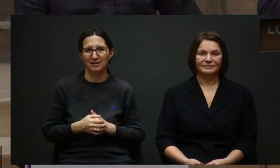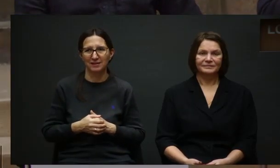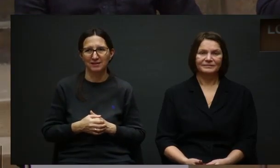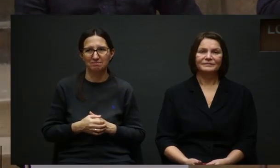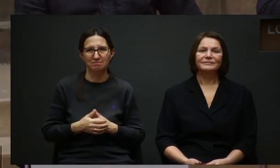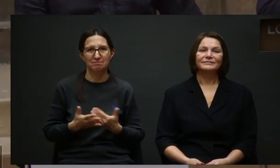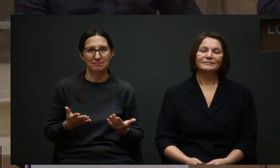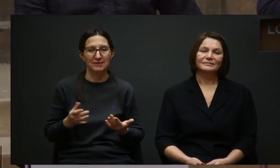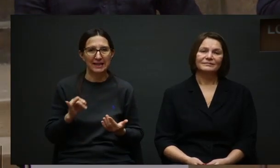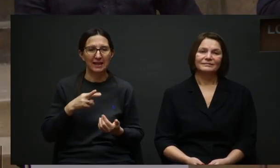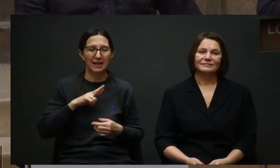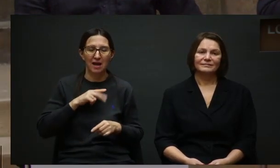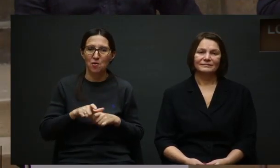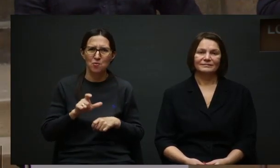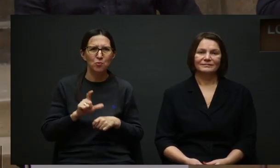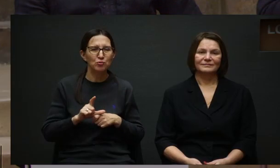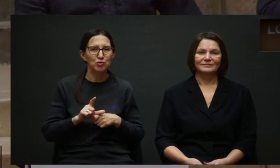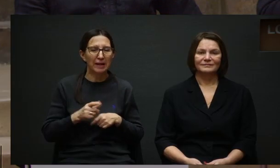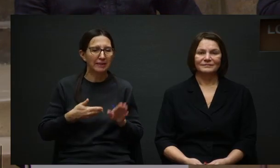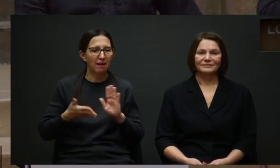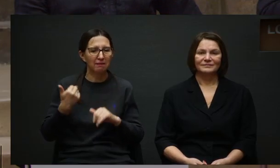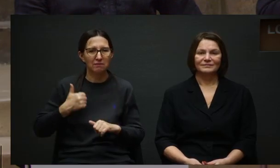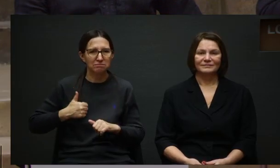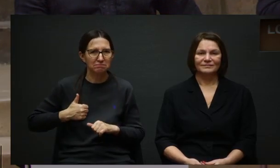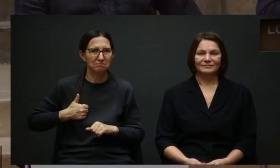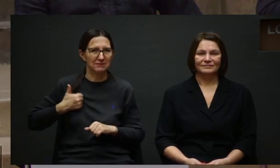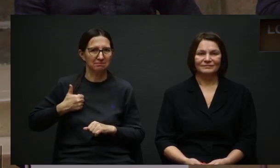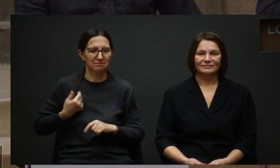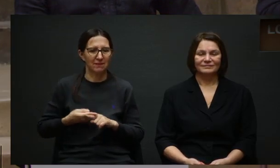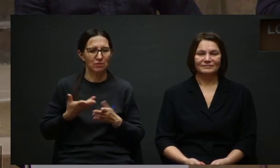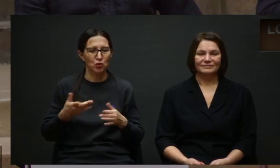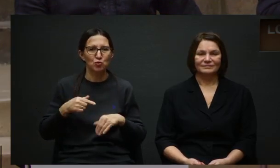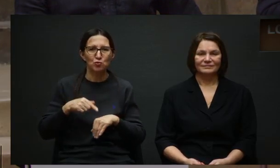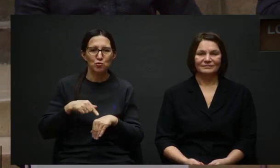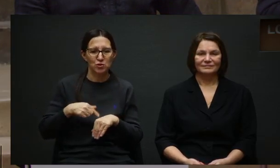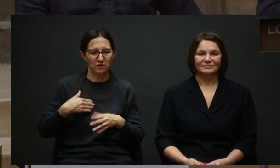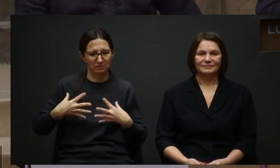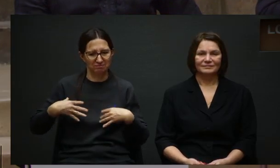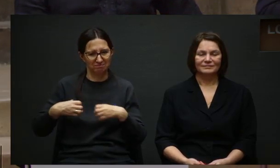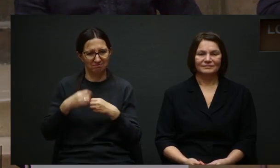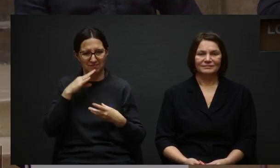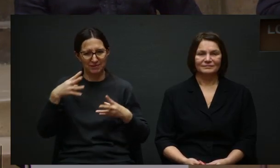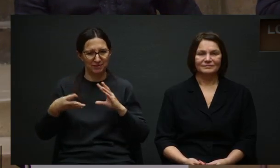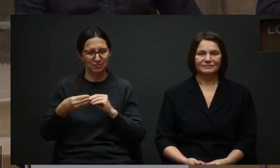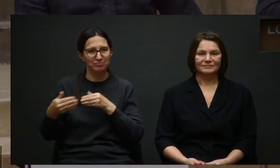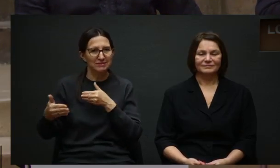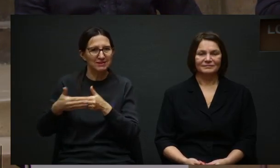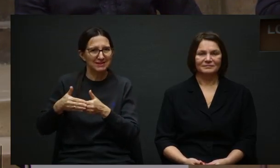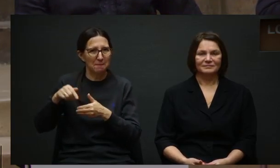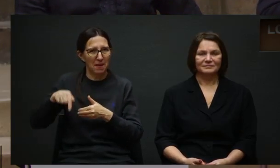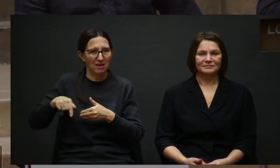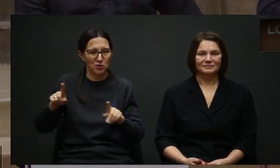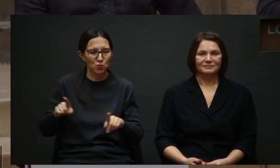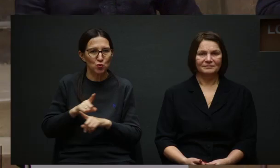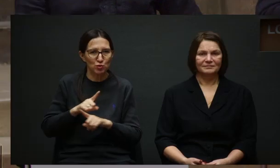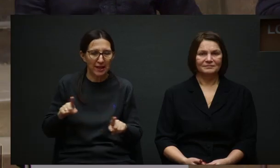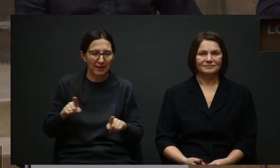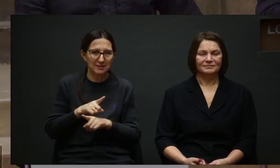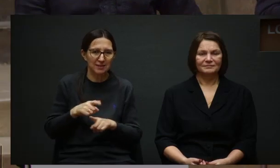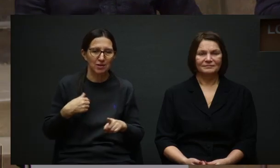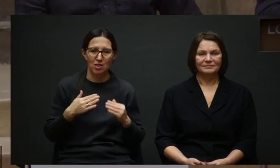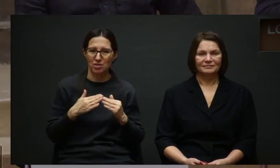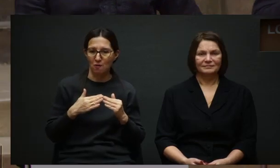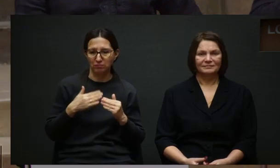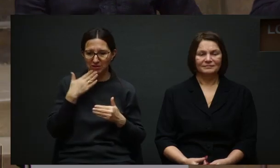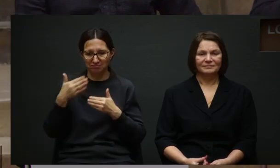Вот я очень тогда гордился этим чувством семейности, семейственности, и музейности, и